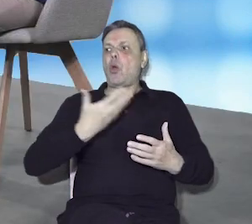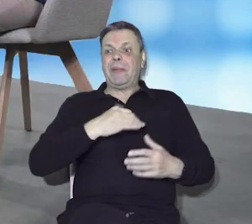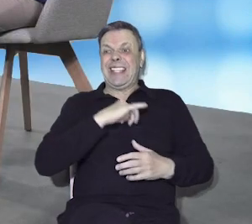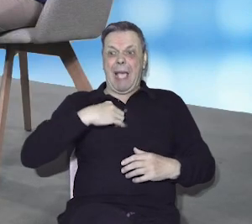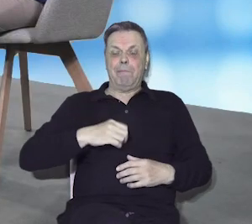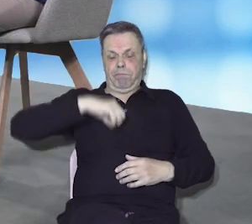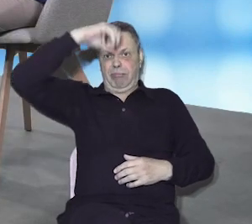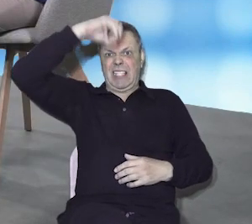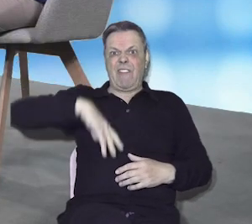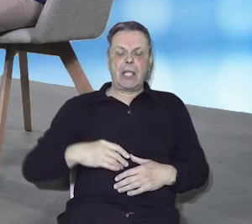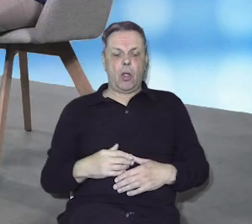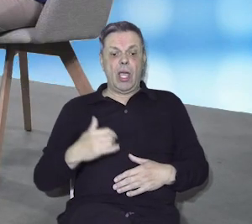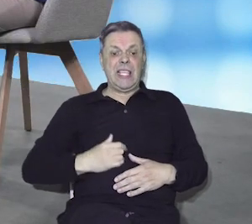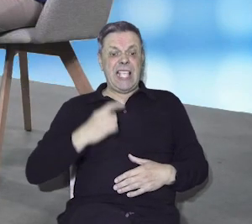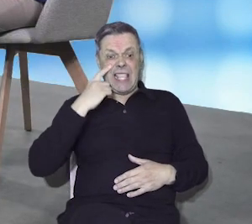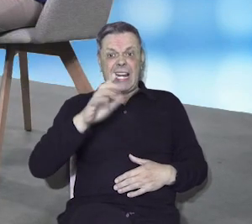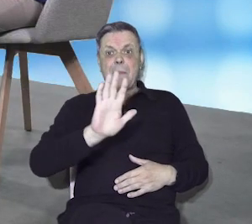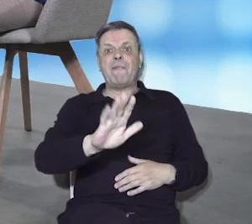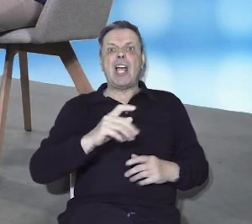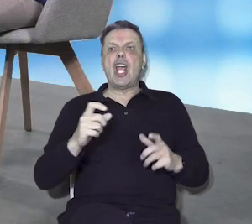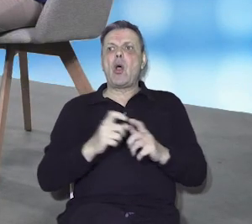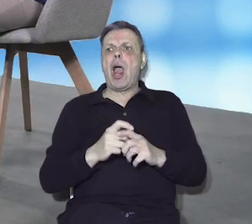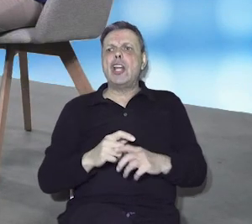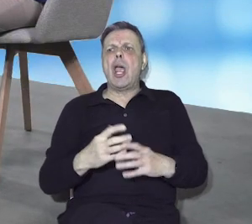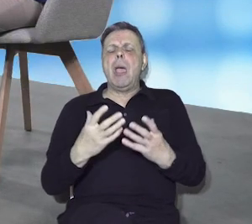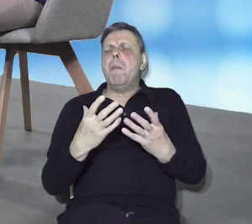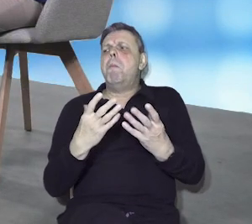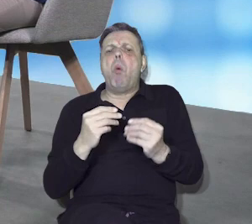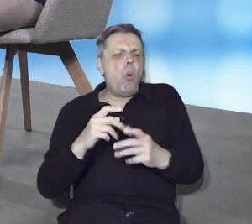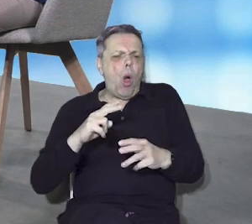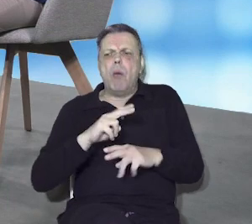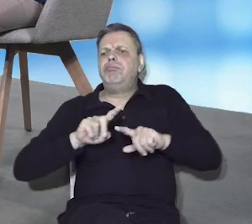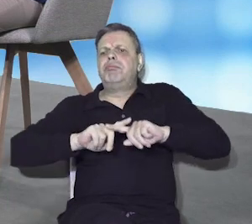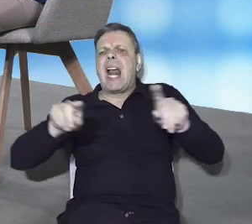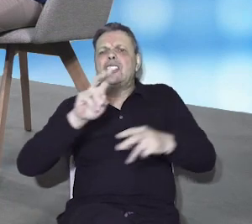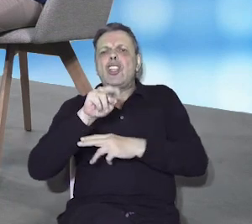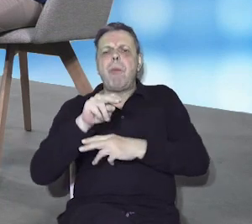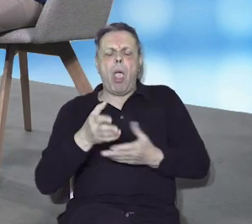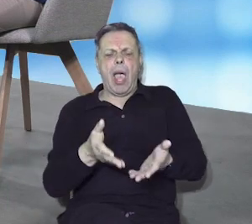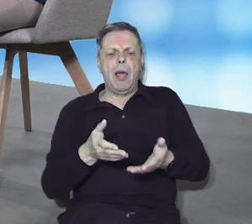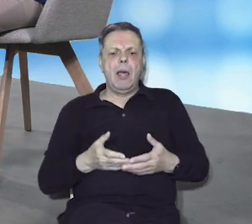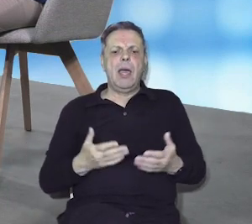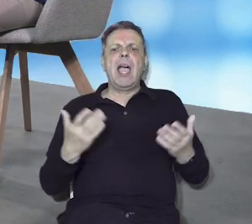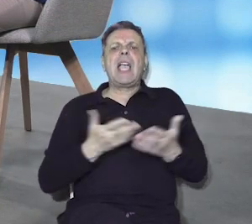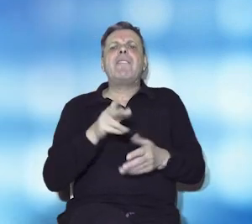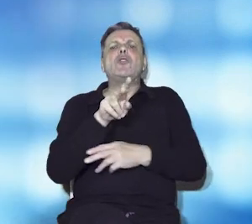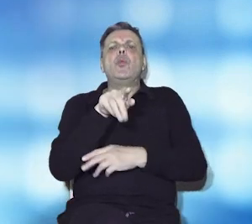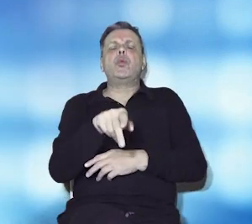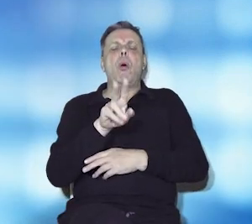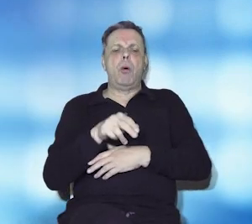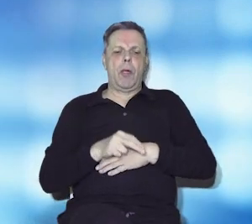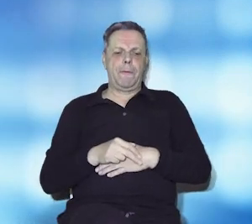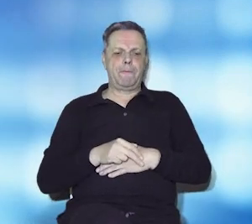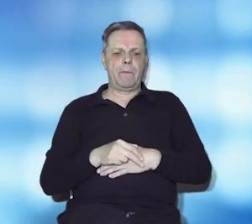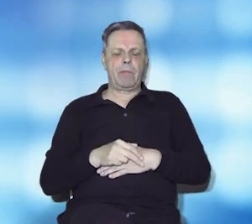vaše kolače punih boja, dugine boje, sve je to u njima. Kakve su to boje? Kakvi su